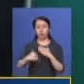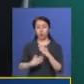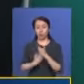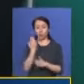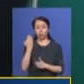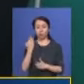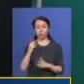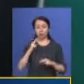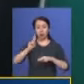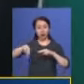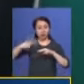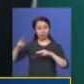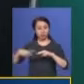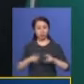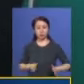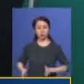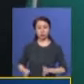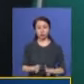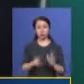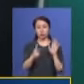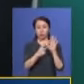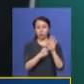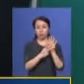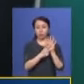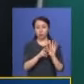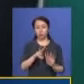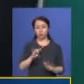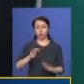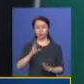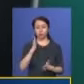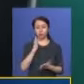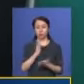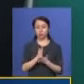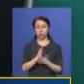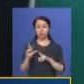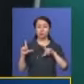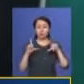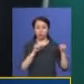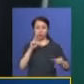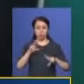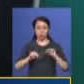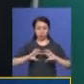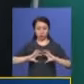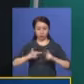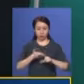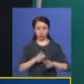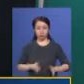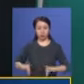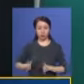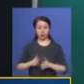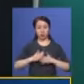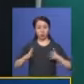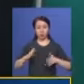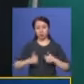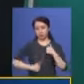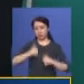у нас, тоже 8 миллионов она стоит. Это тоже у нас дети выезжают на чемпионаты мира, это дорожки лежат вот на всех крупных